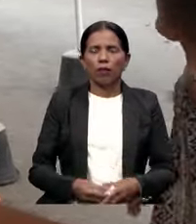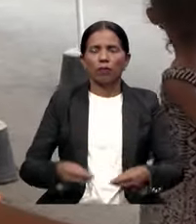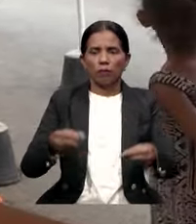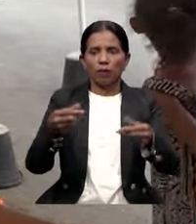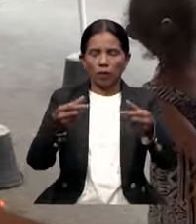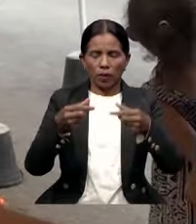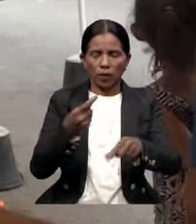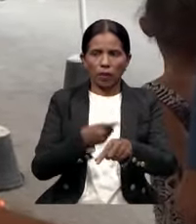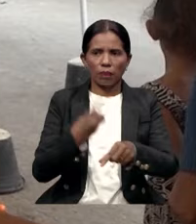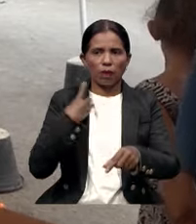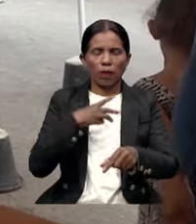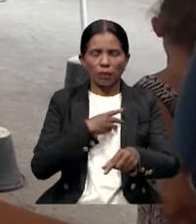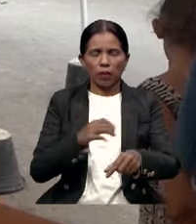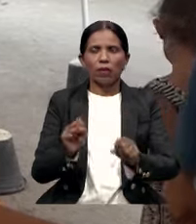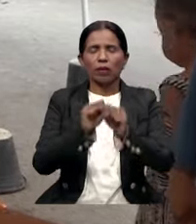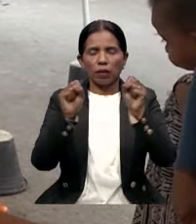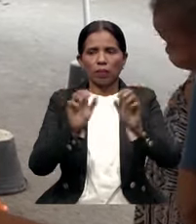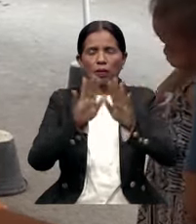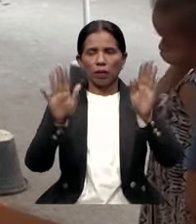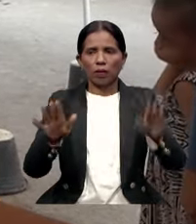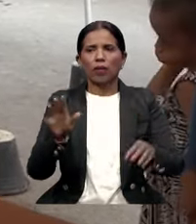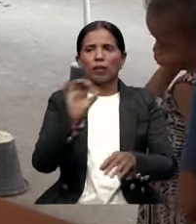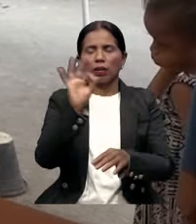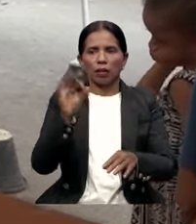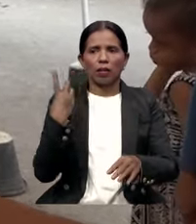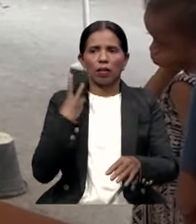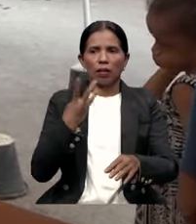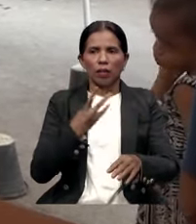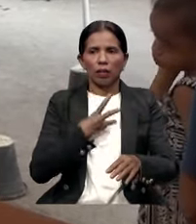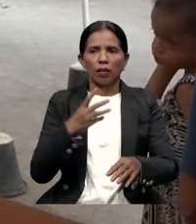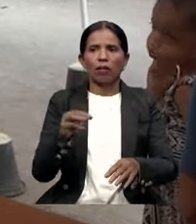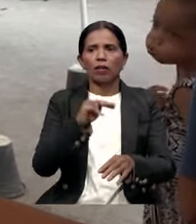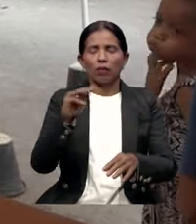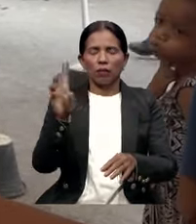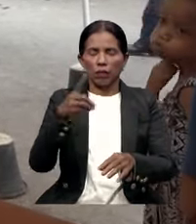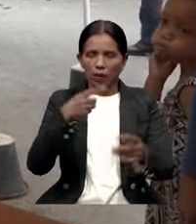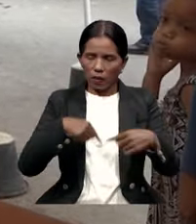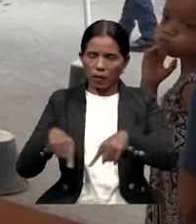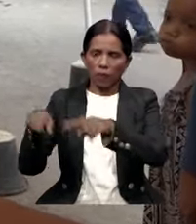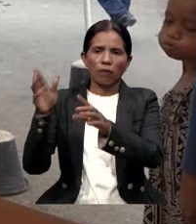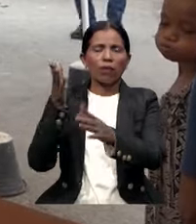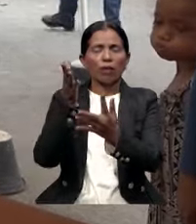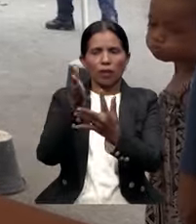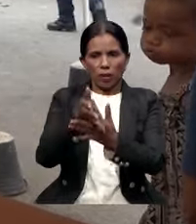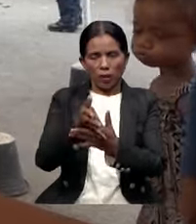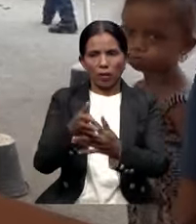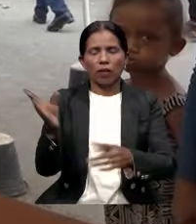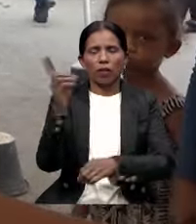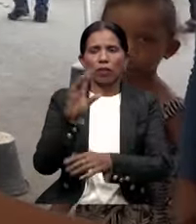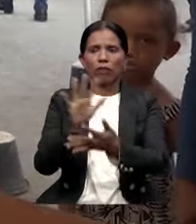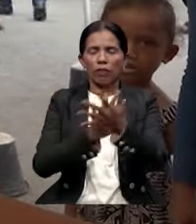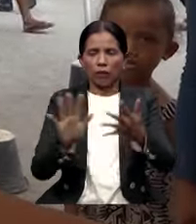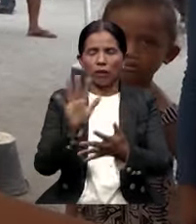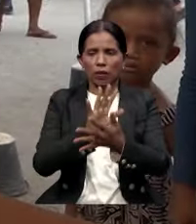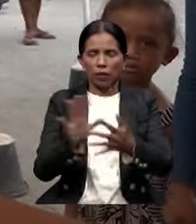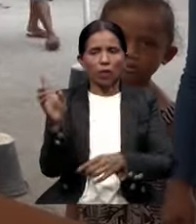ma sabdu ho domingo de sesta lokrai kami sai segunda dader ami tenki tama fila fali larang mai be to lorong bot ne fo tempo